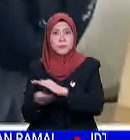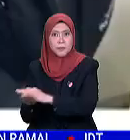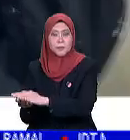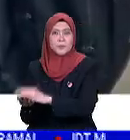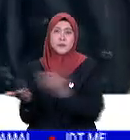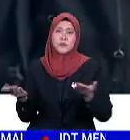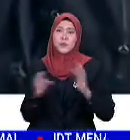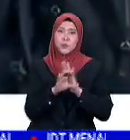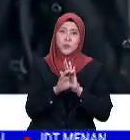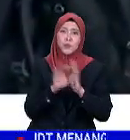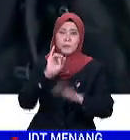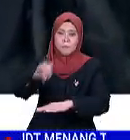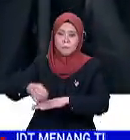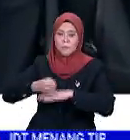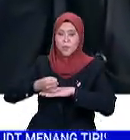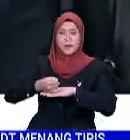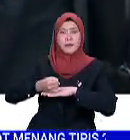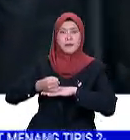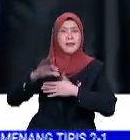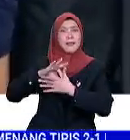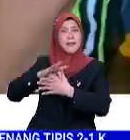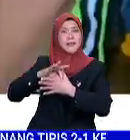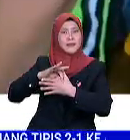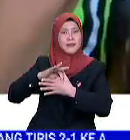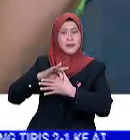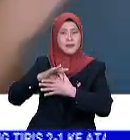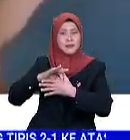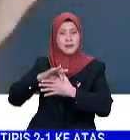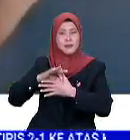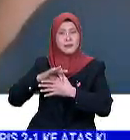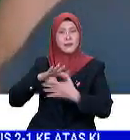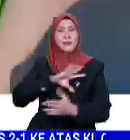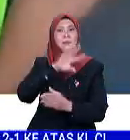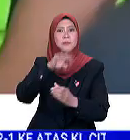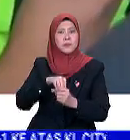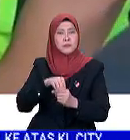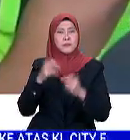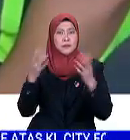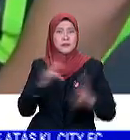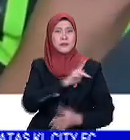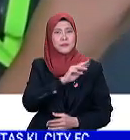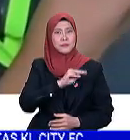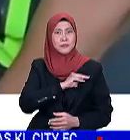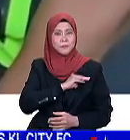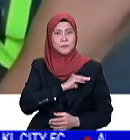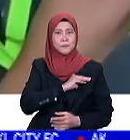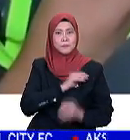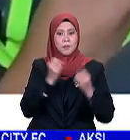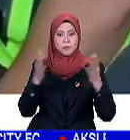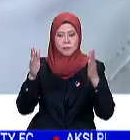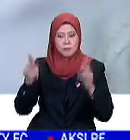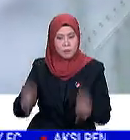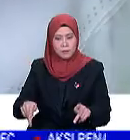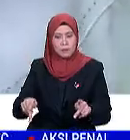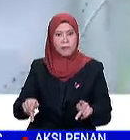haraknya pengimport daging dulu ya Dan ini melibatkan banyak Kementerian banyak pihak